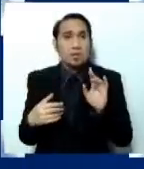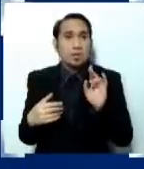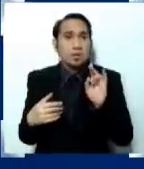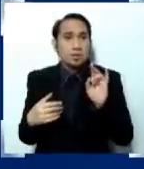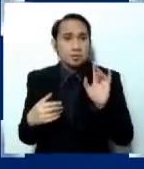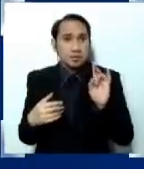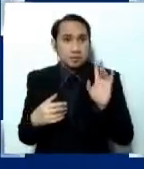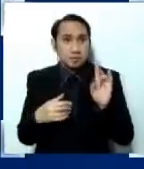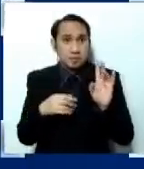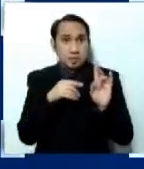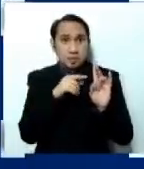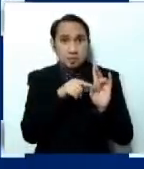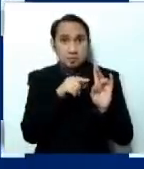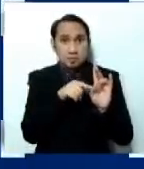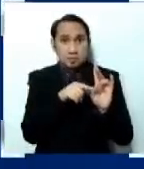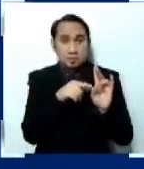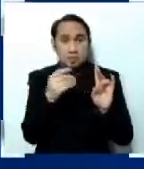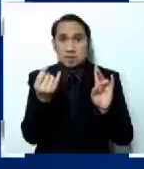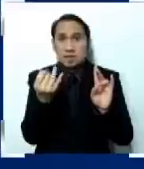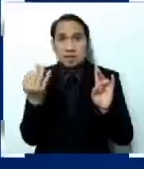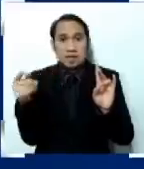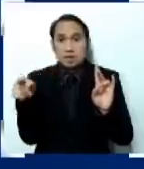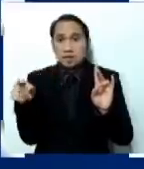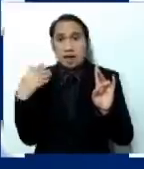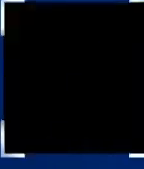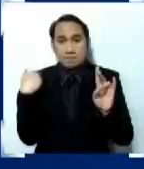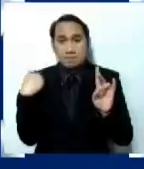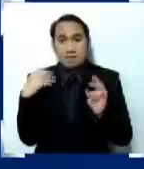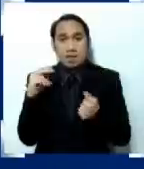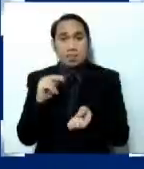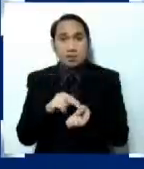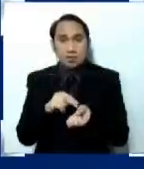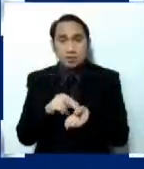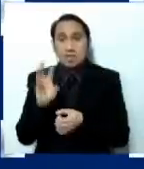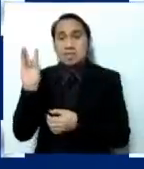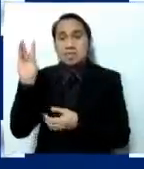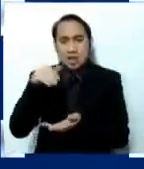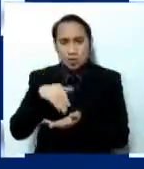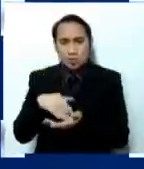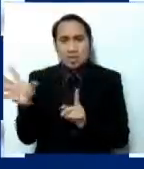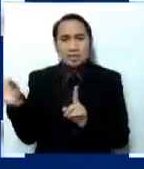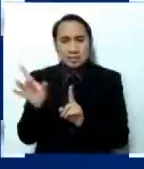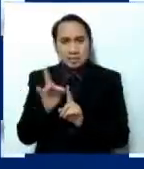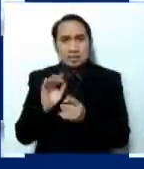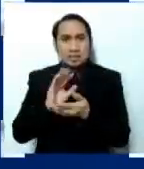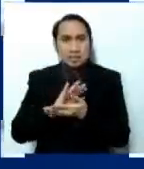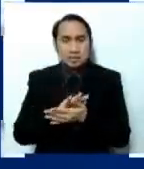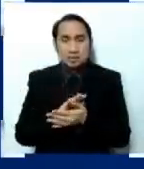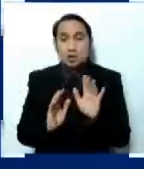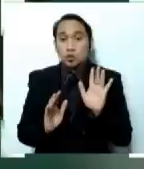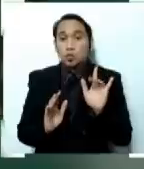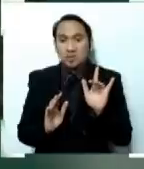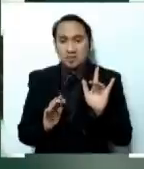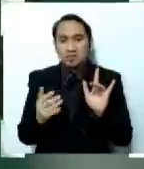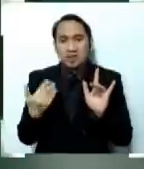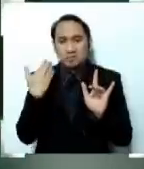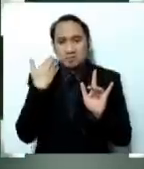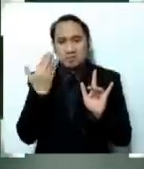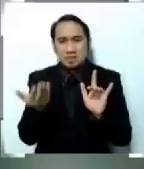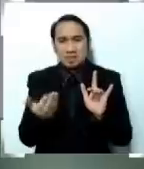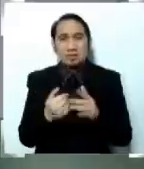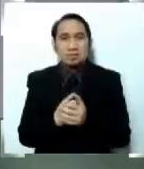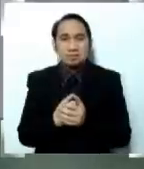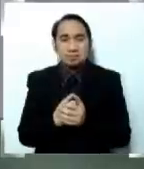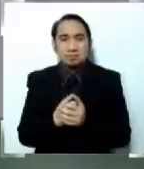nagka-COVID, pinakamarami ang mga nurse na higit 6,000. 25 na sa kanila ang nasawi. Sa kabila